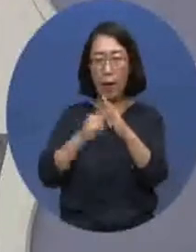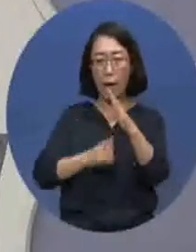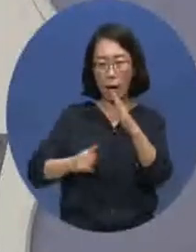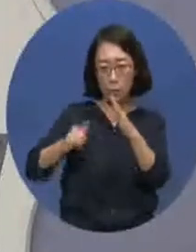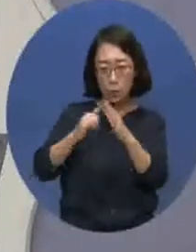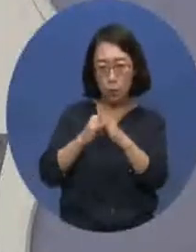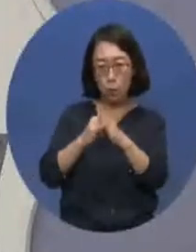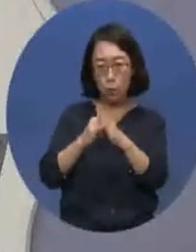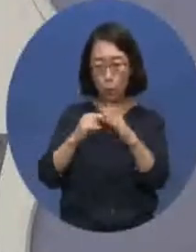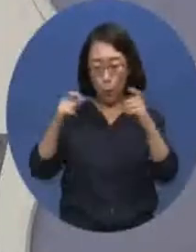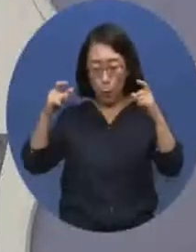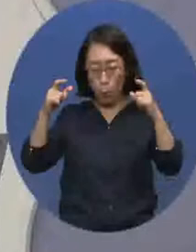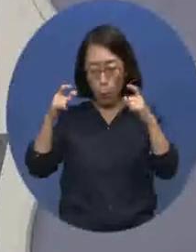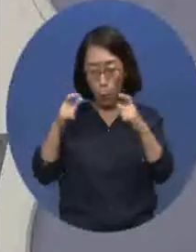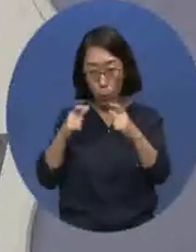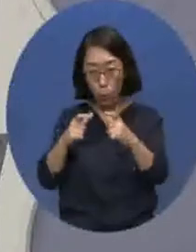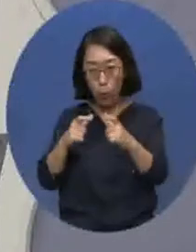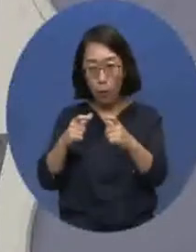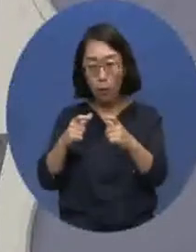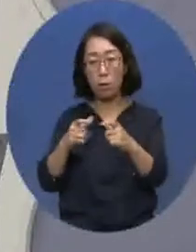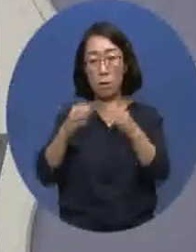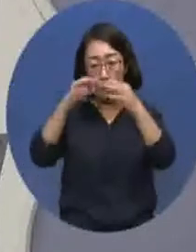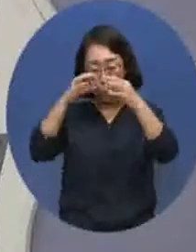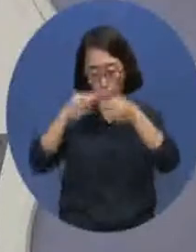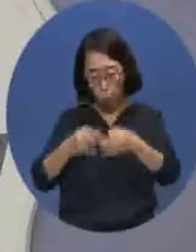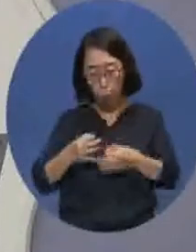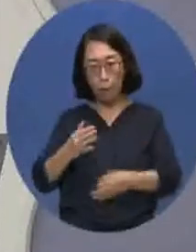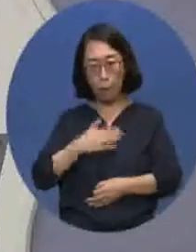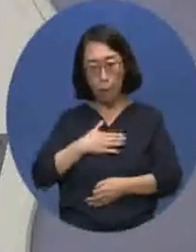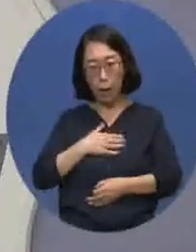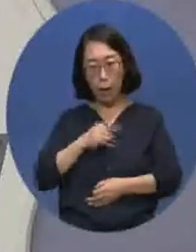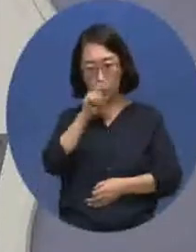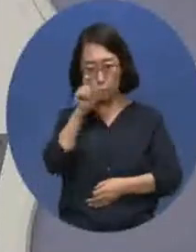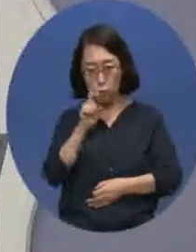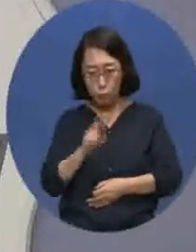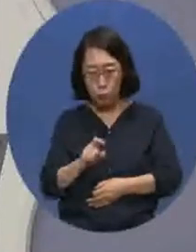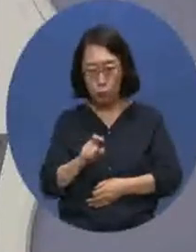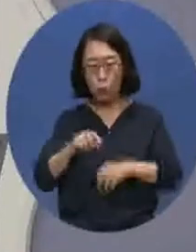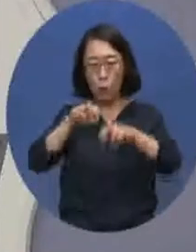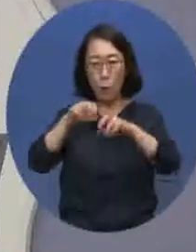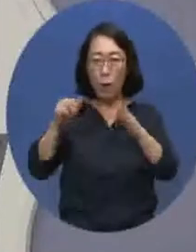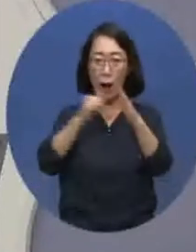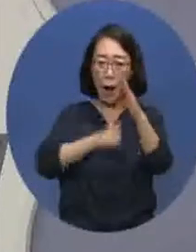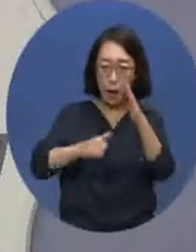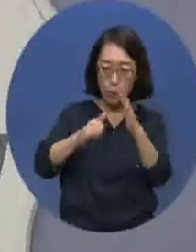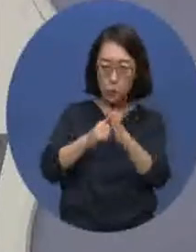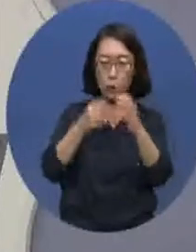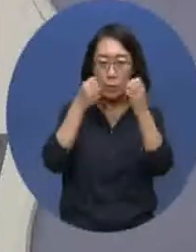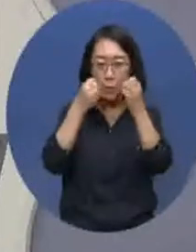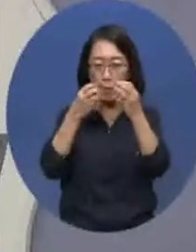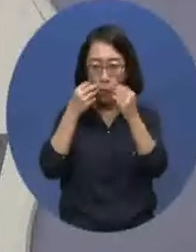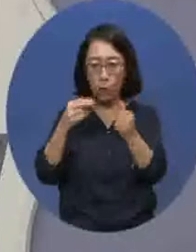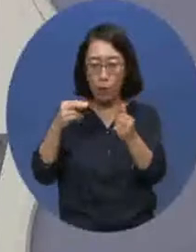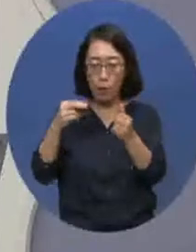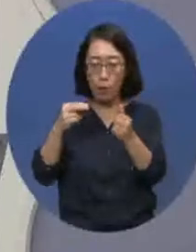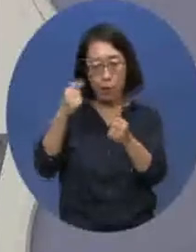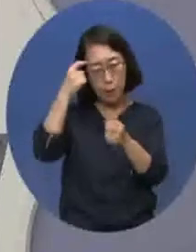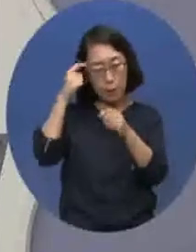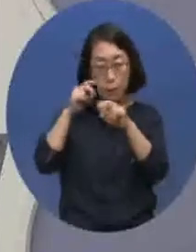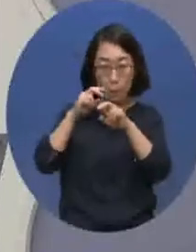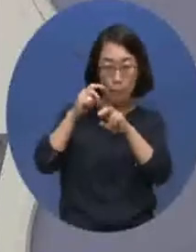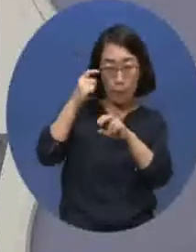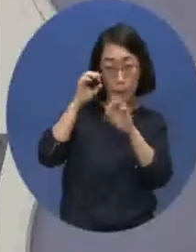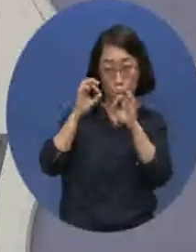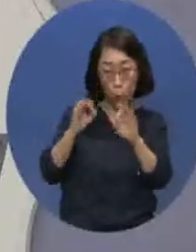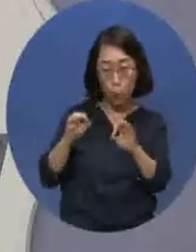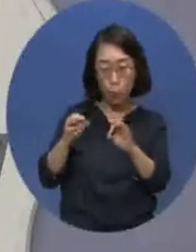모아지면서 내 자신에 대해서도 성찰하고 가정 가족에 대해서도 새롭게 바라보고 이웃과의 관계